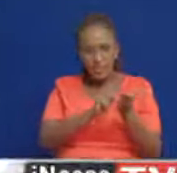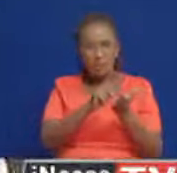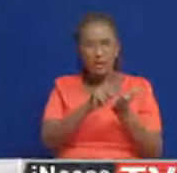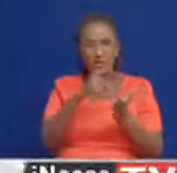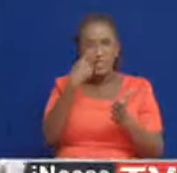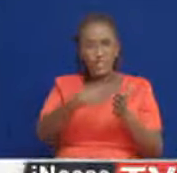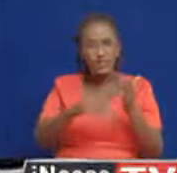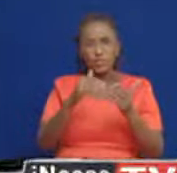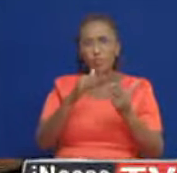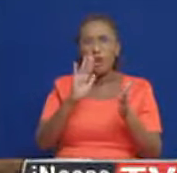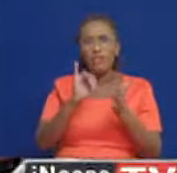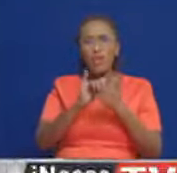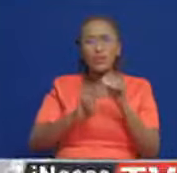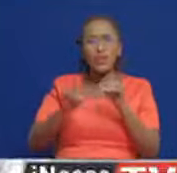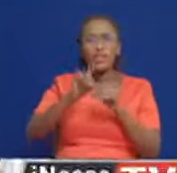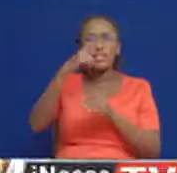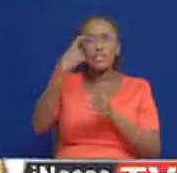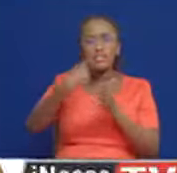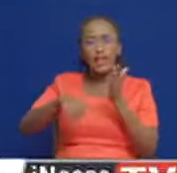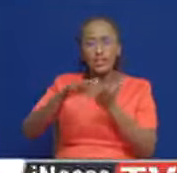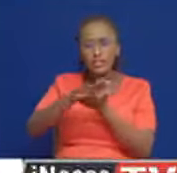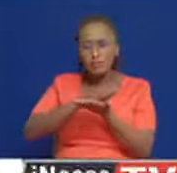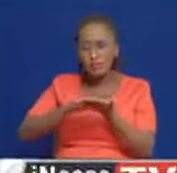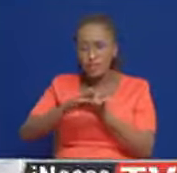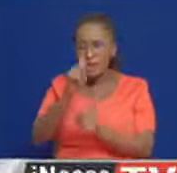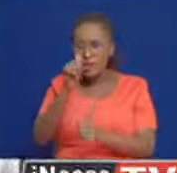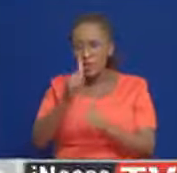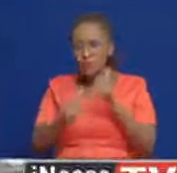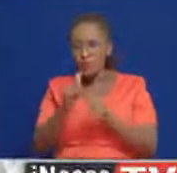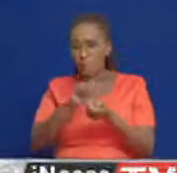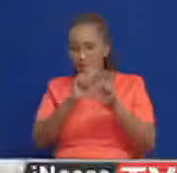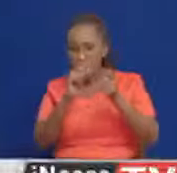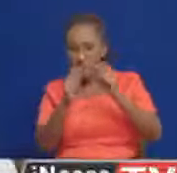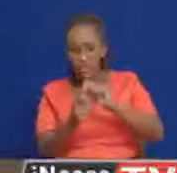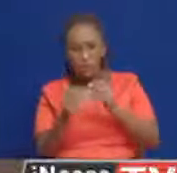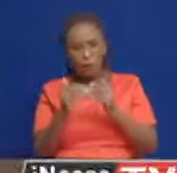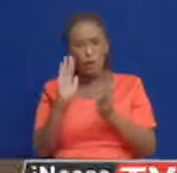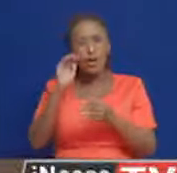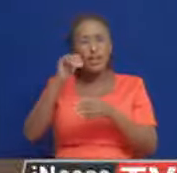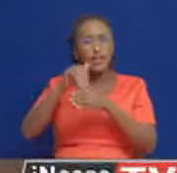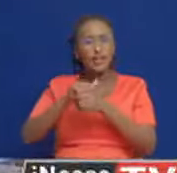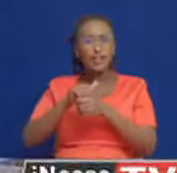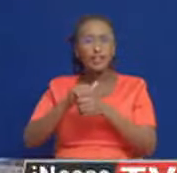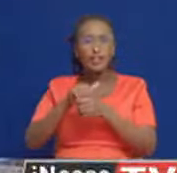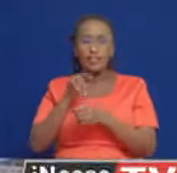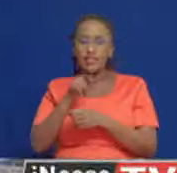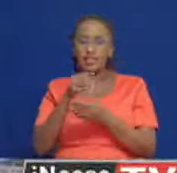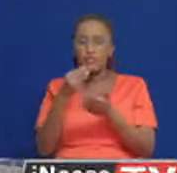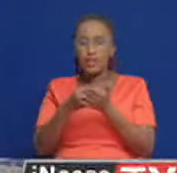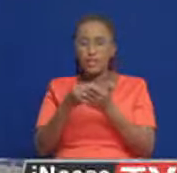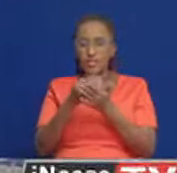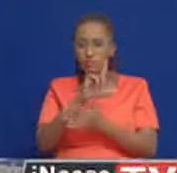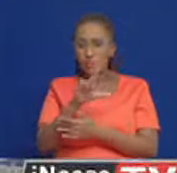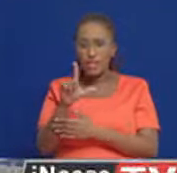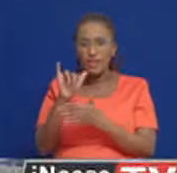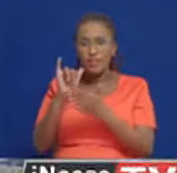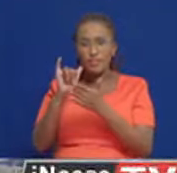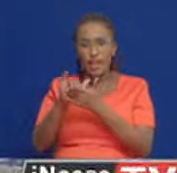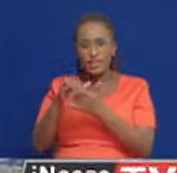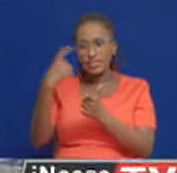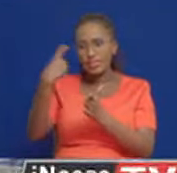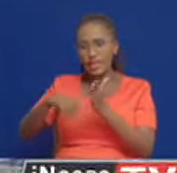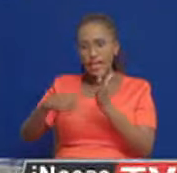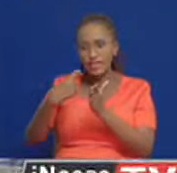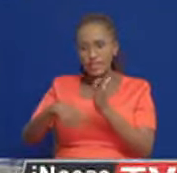ndio ile kuincrease ile tax base ambao ndio ambayo imebadilishwa sana katika mswada, ni ya kwamba inakuwa ni ile indirect taxes.